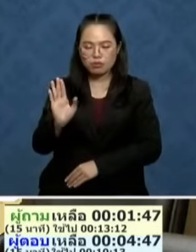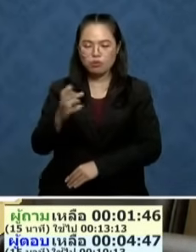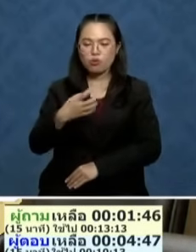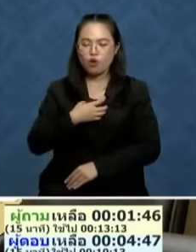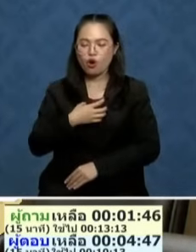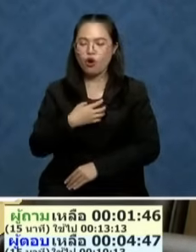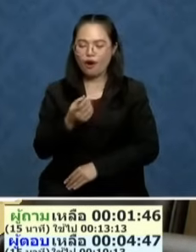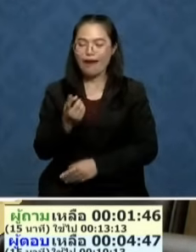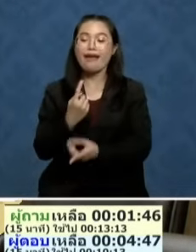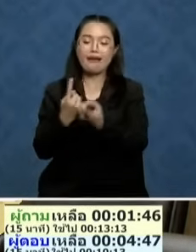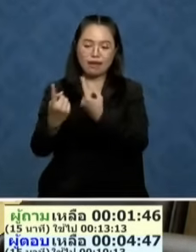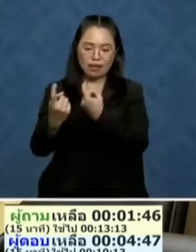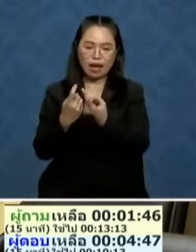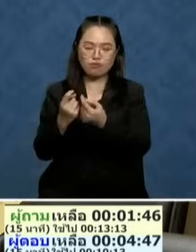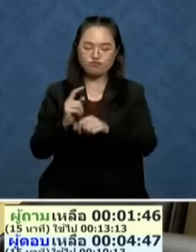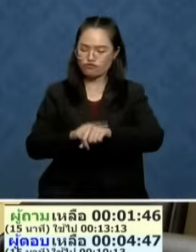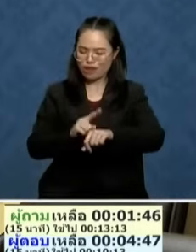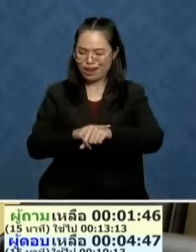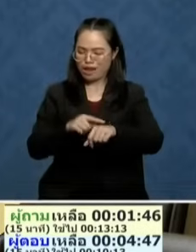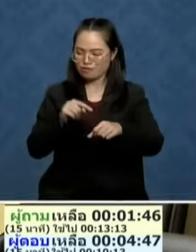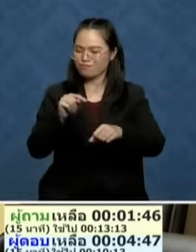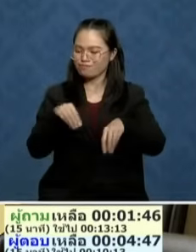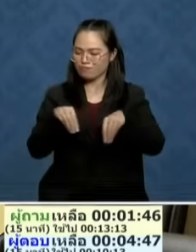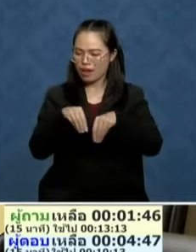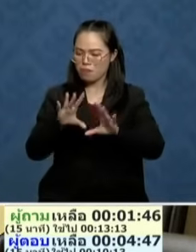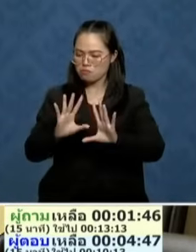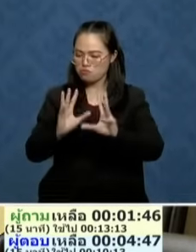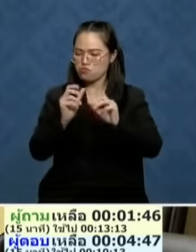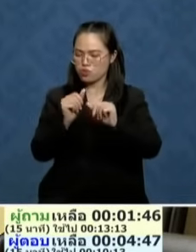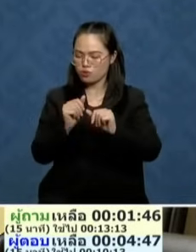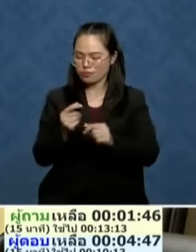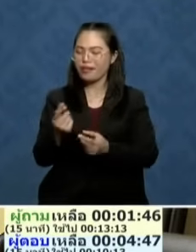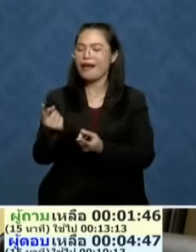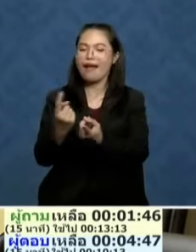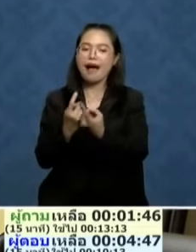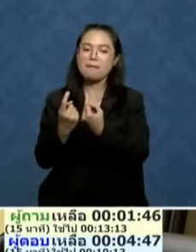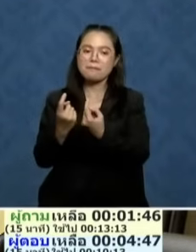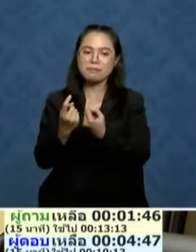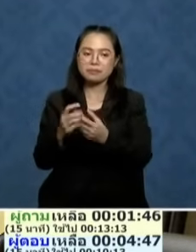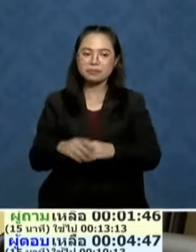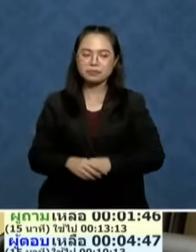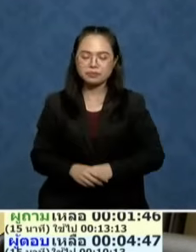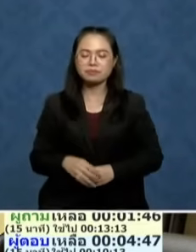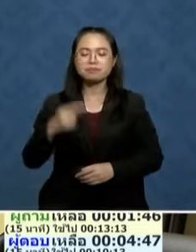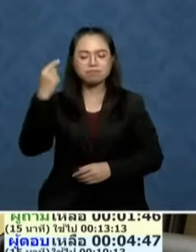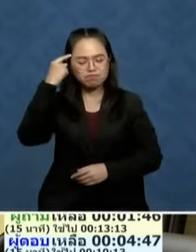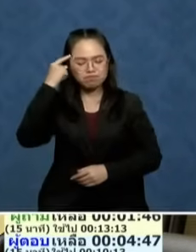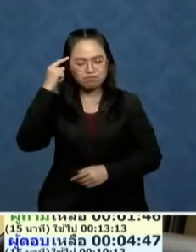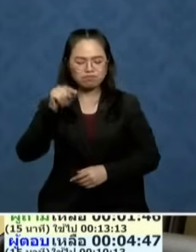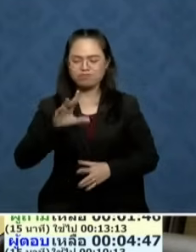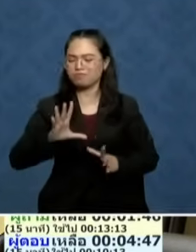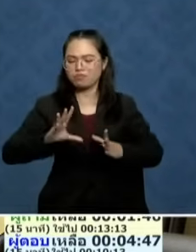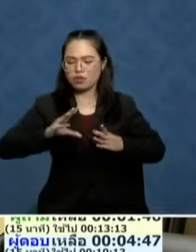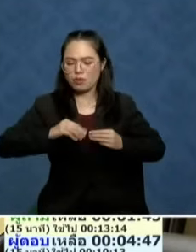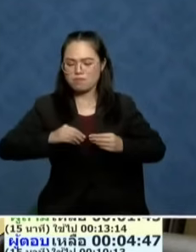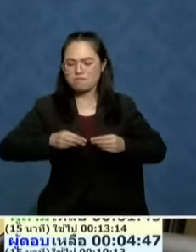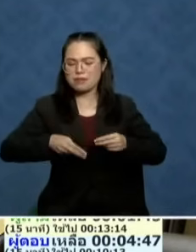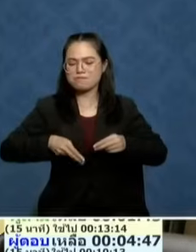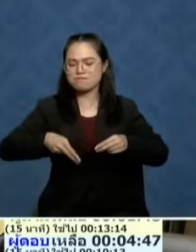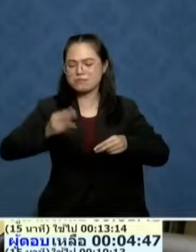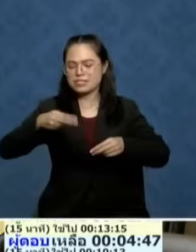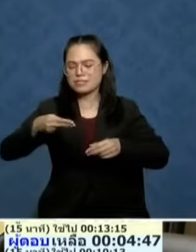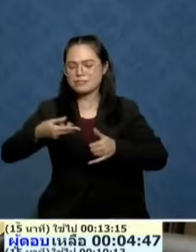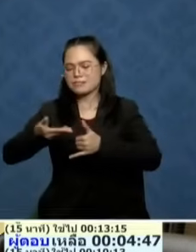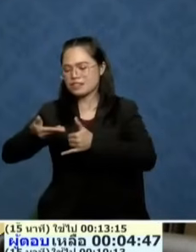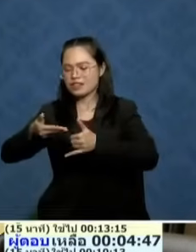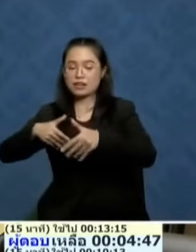คำถามเลยเพราะว่าท่านก็จะหมดเวลาแล้วครับ ขอบคุณครับท่านประธานครับ ครับเชิญเป็นคำถาม ผมเชื่อว่าท่านไม่สนับสนุนการเข็นฆ่าประชาชนแต่ผมอย